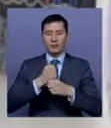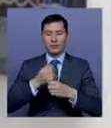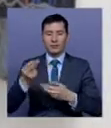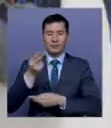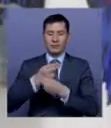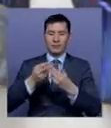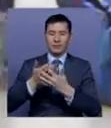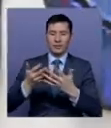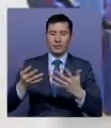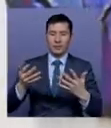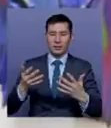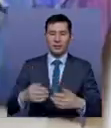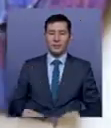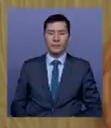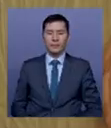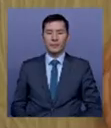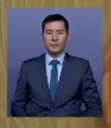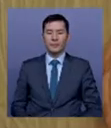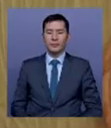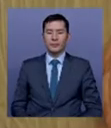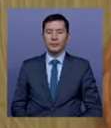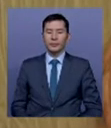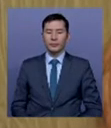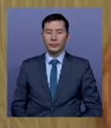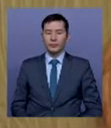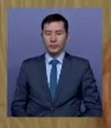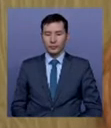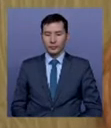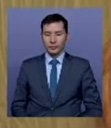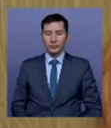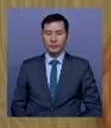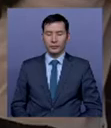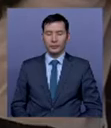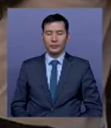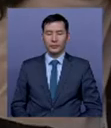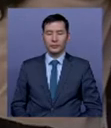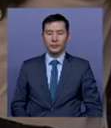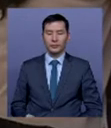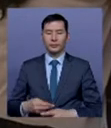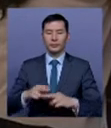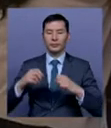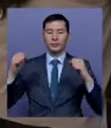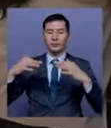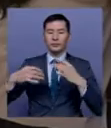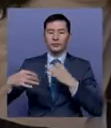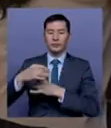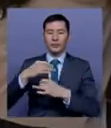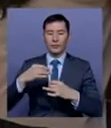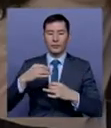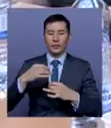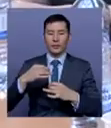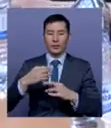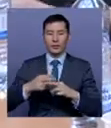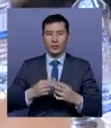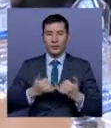болғандықтан гендерлік теңдікте алғашқы қадам мәдениет саласынан бастау болса, қыз-келіншектердің қоғамдағы орны бір сатыға көтерілуге